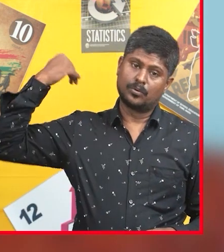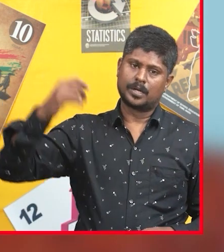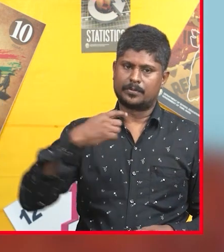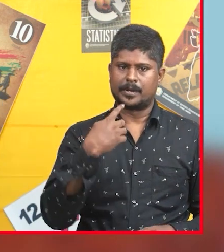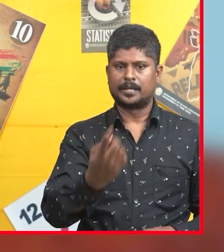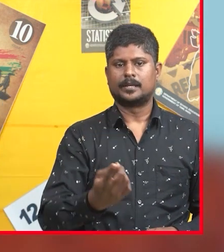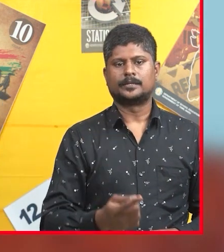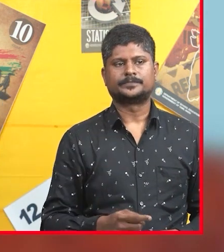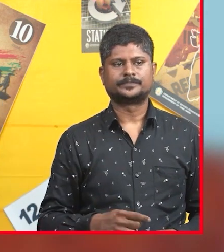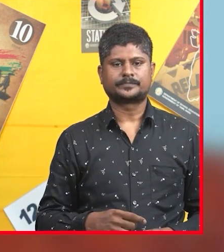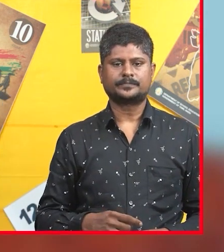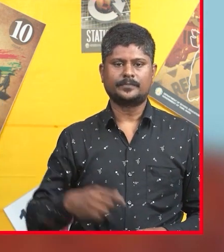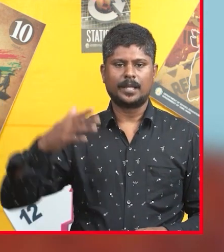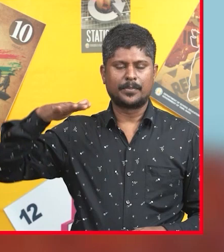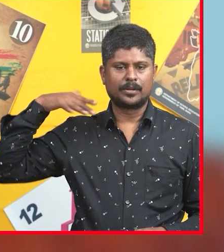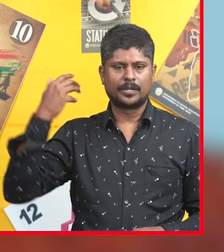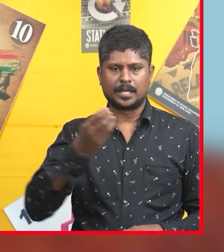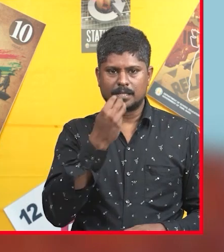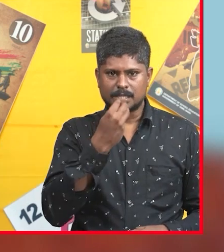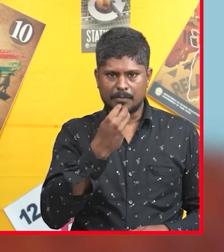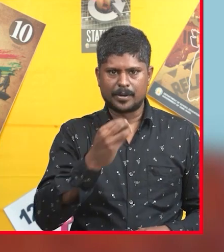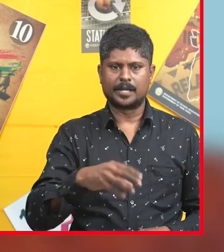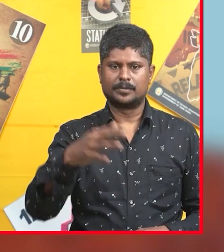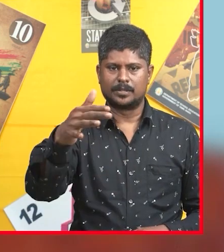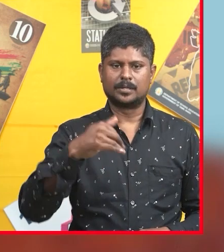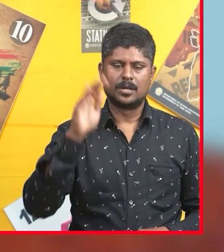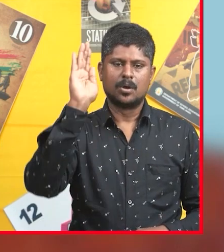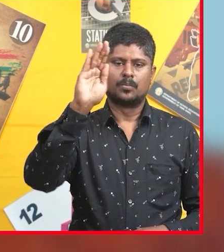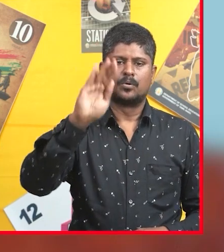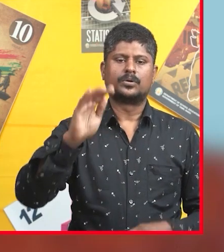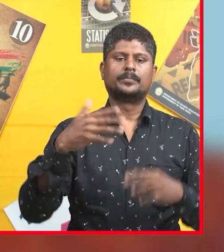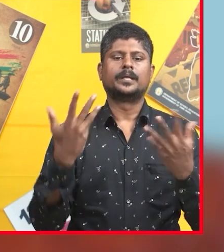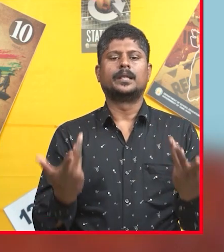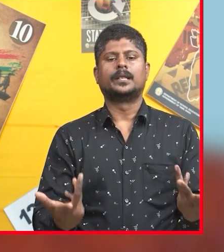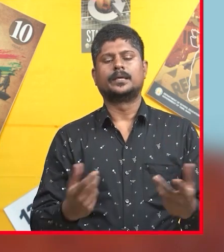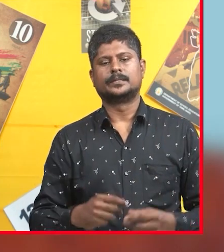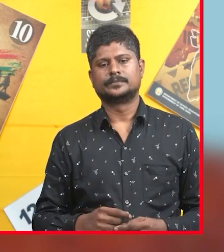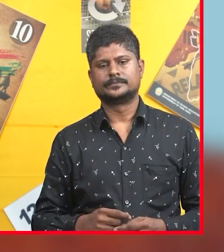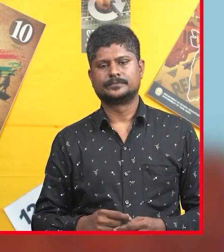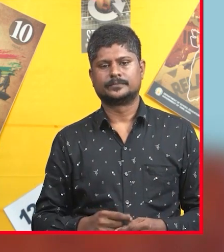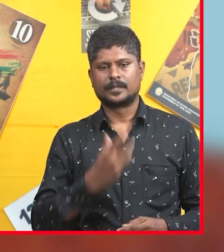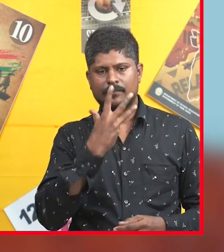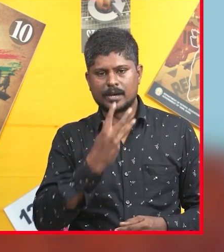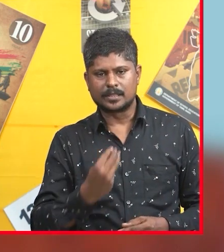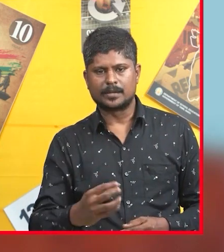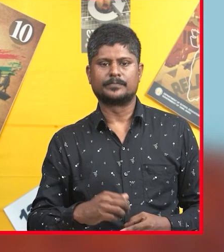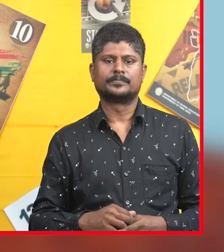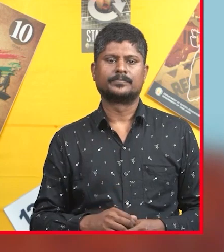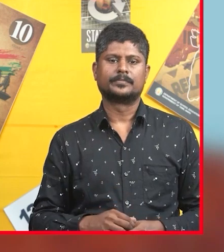சரிங்களா? முன்னோர்கள் விருந்தினரை போற்ற முடியாத நிலையை எண்ணி நான் வருத்தம் அடைகிறேன்.